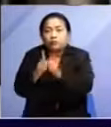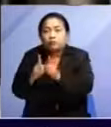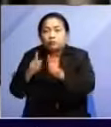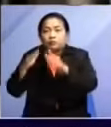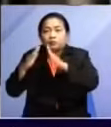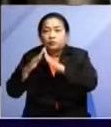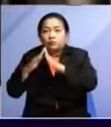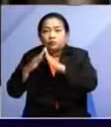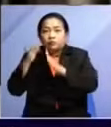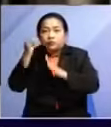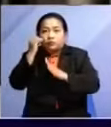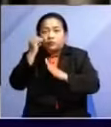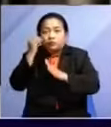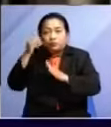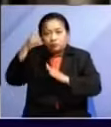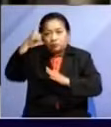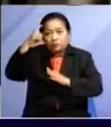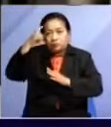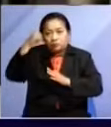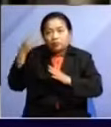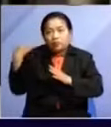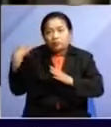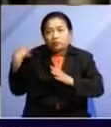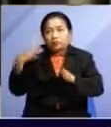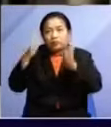หน้าที่ของเรา